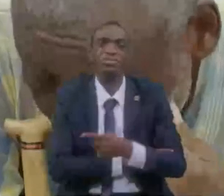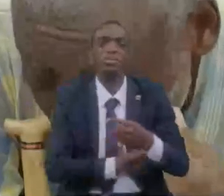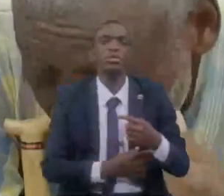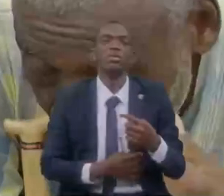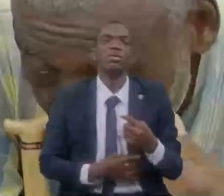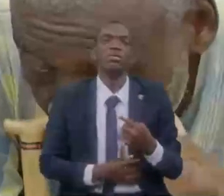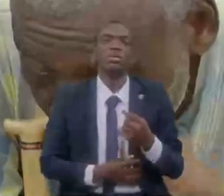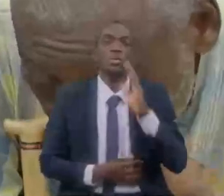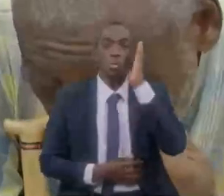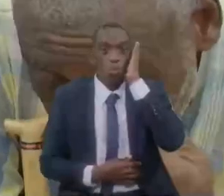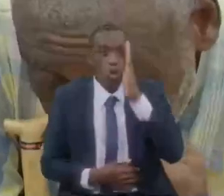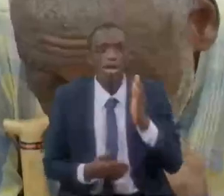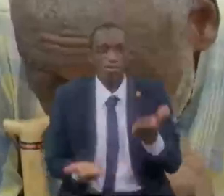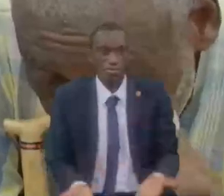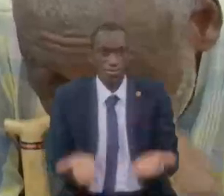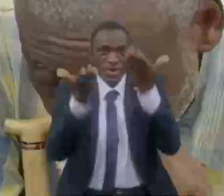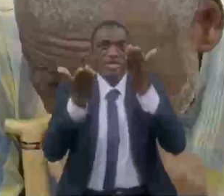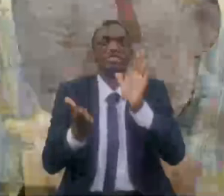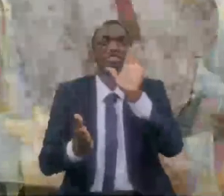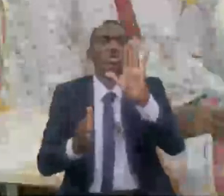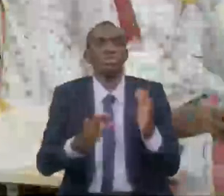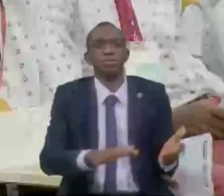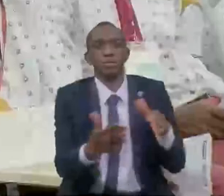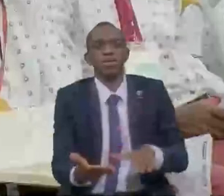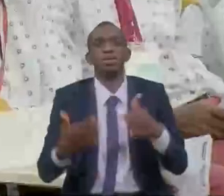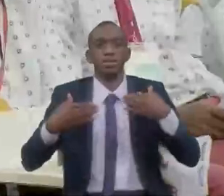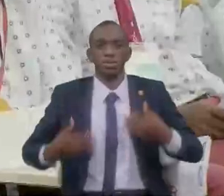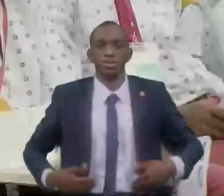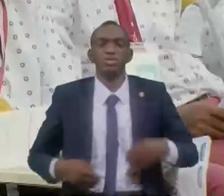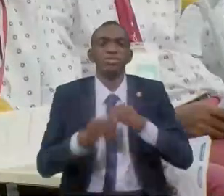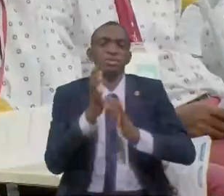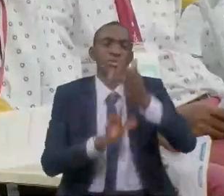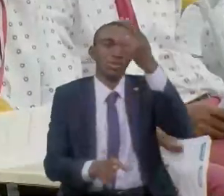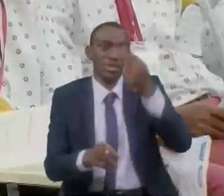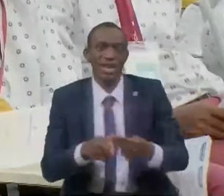va rendre la vie à ton corps mortel